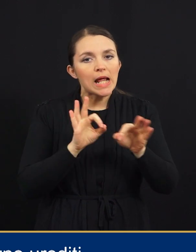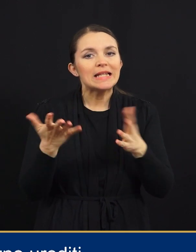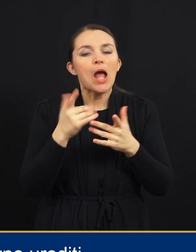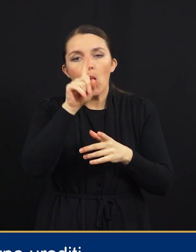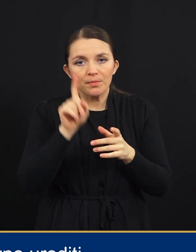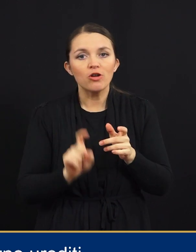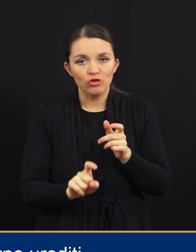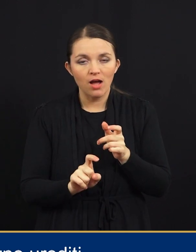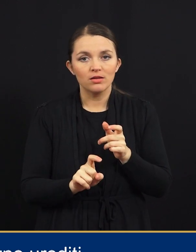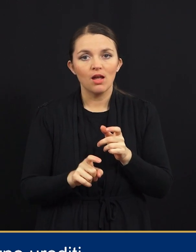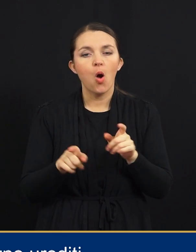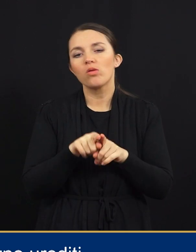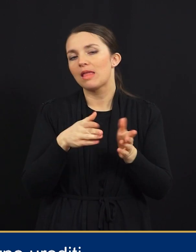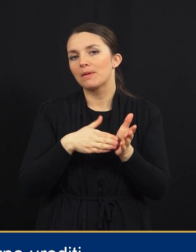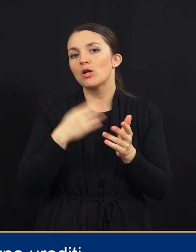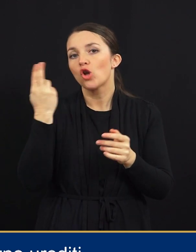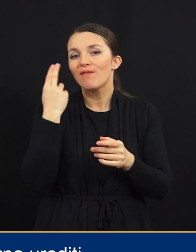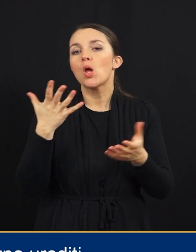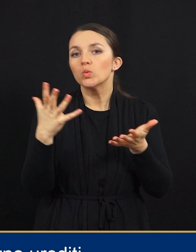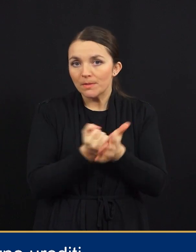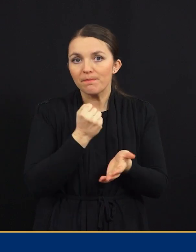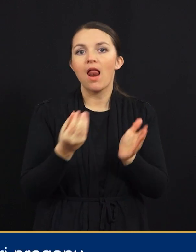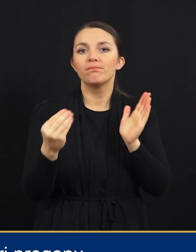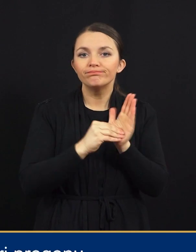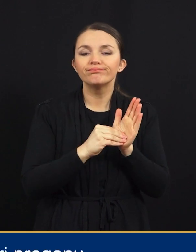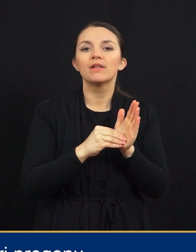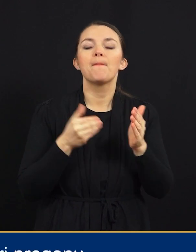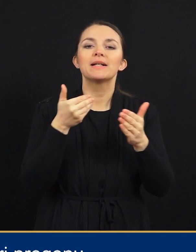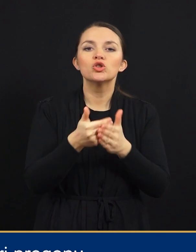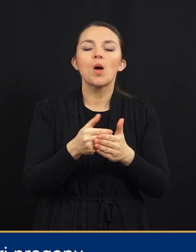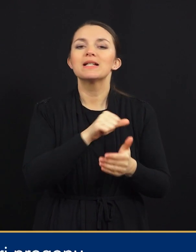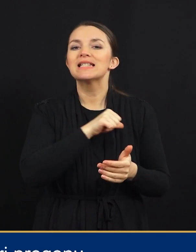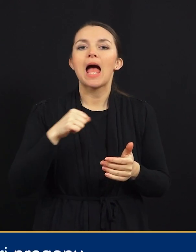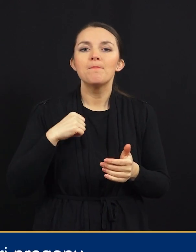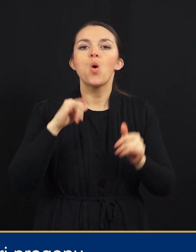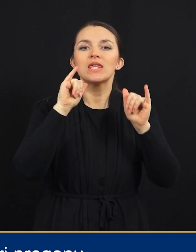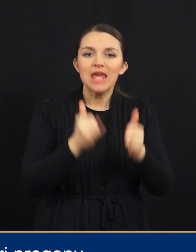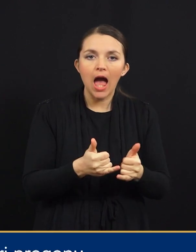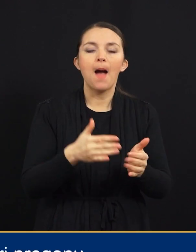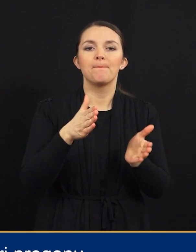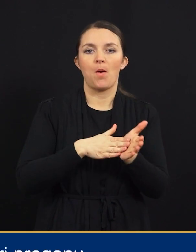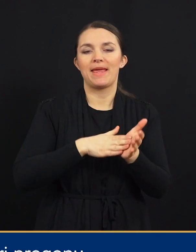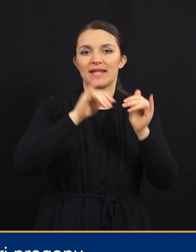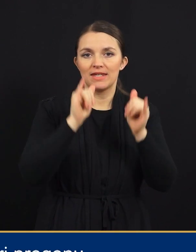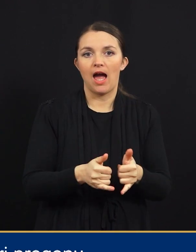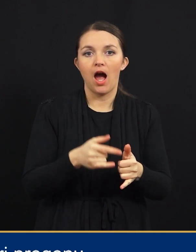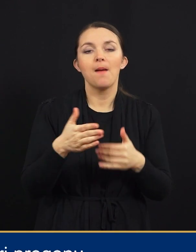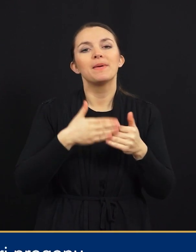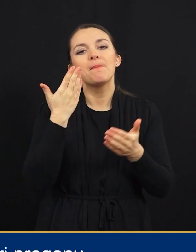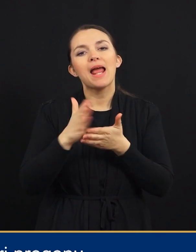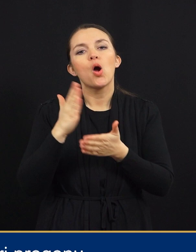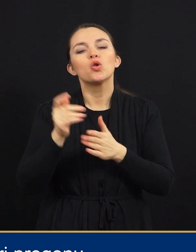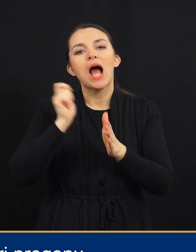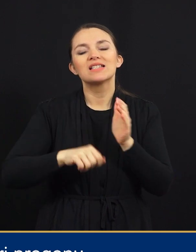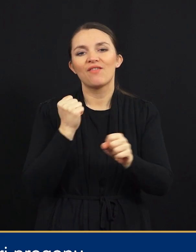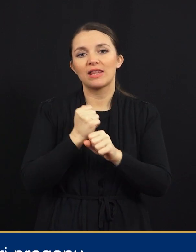neko vprašanje, kot je recimo Slovenija uspela s pristopom samo ja pomeni ja, pri pregonu